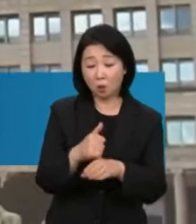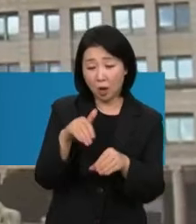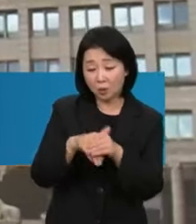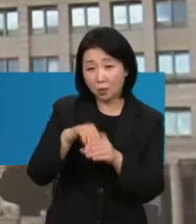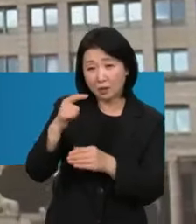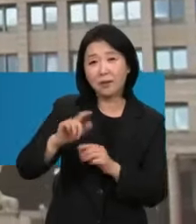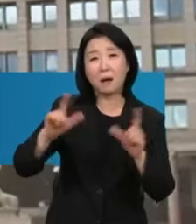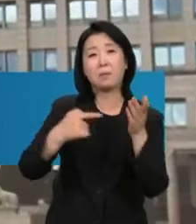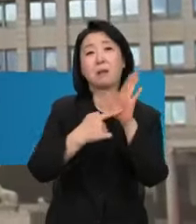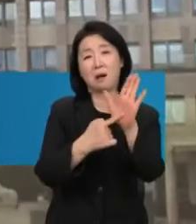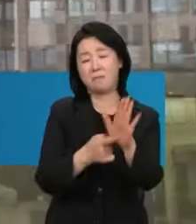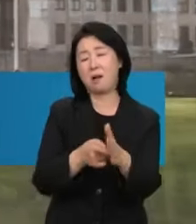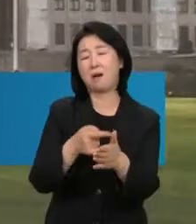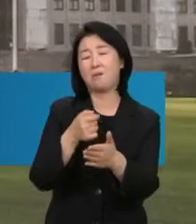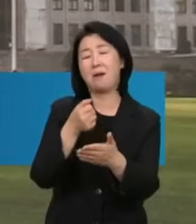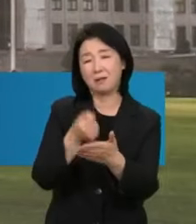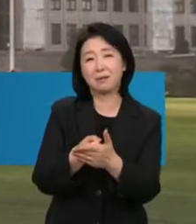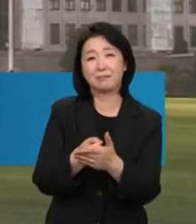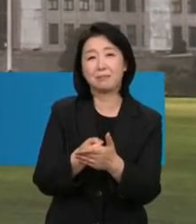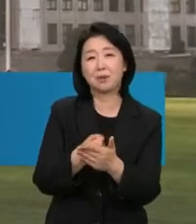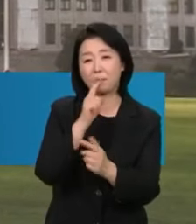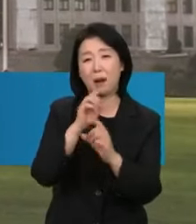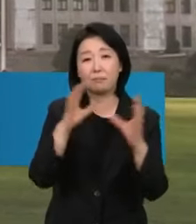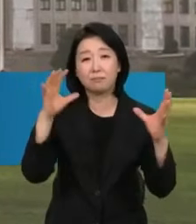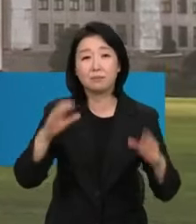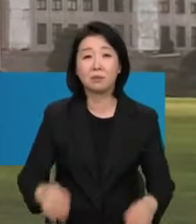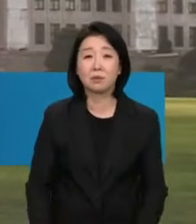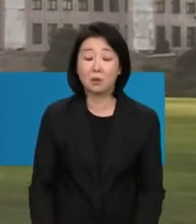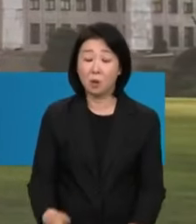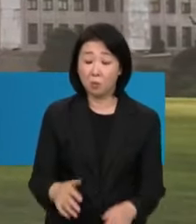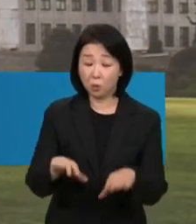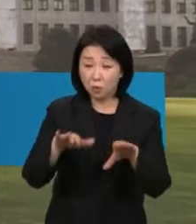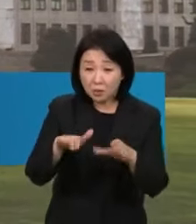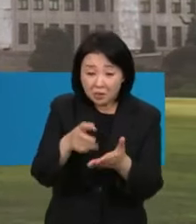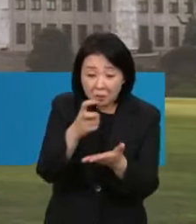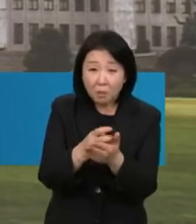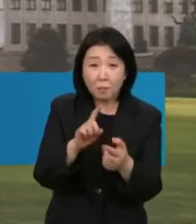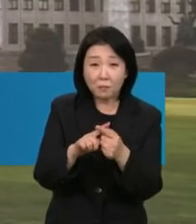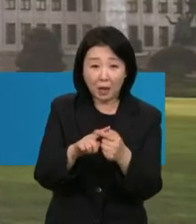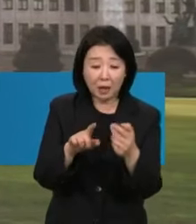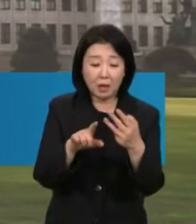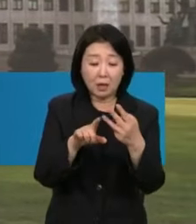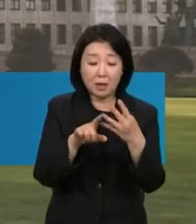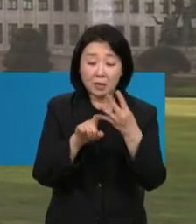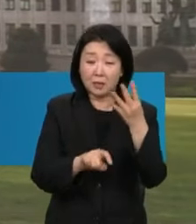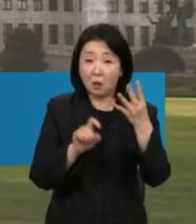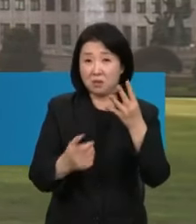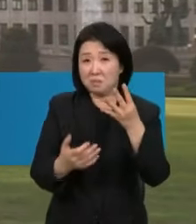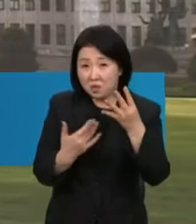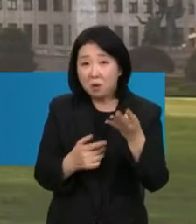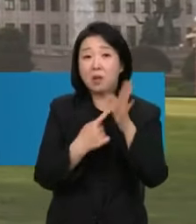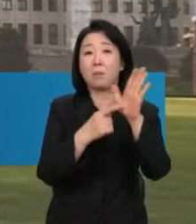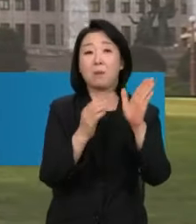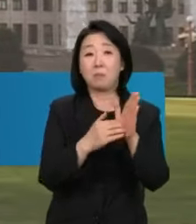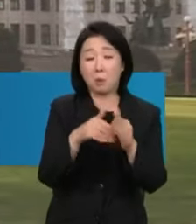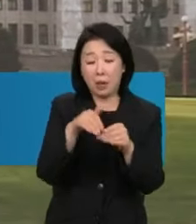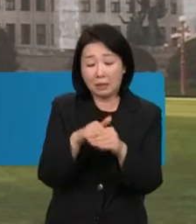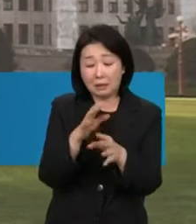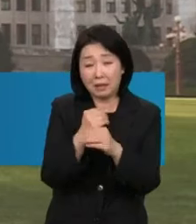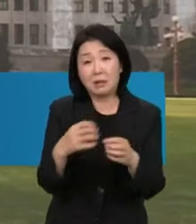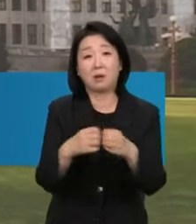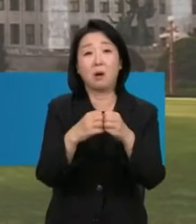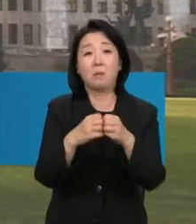다음 날 발표하기로 해 도마에 올랐습니다. 보통 현행법에 따라 4월 10일 전에 발표하는데 이게 총선 날짜와